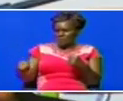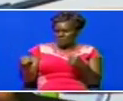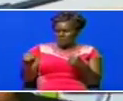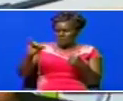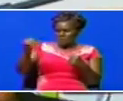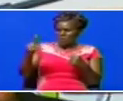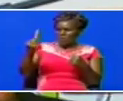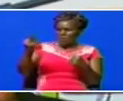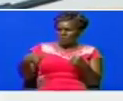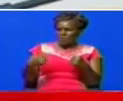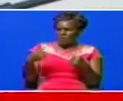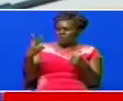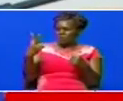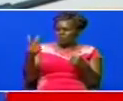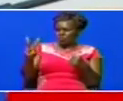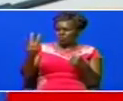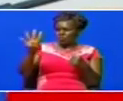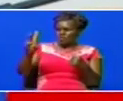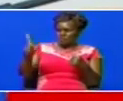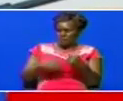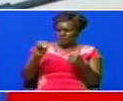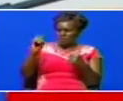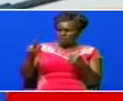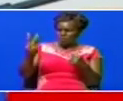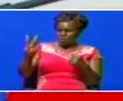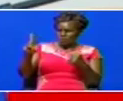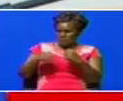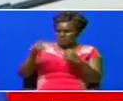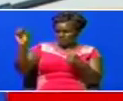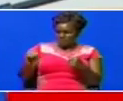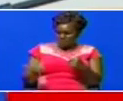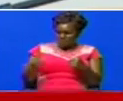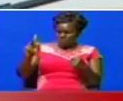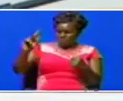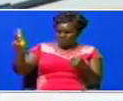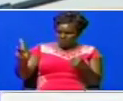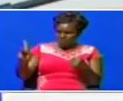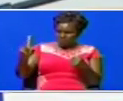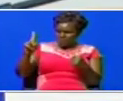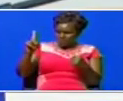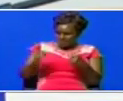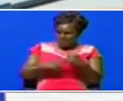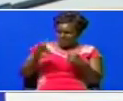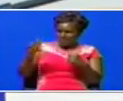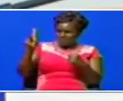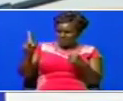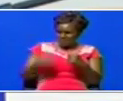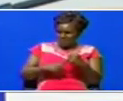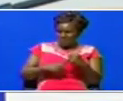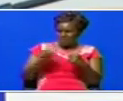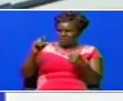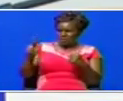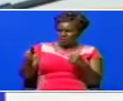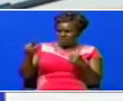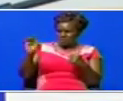Jirongo, 1,246, 0.23%. Japheth Kaluyu, 636,